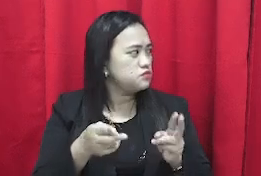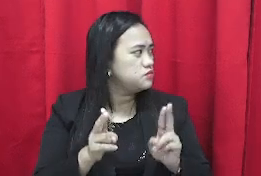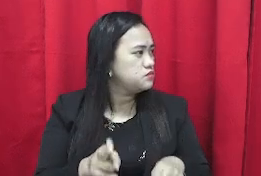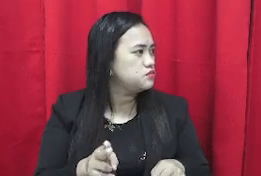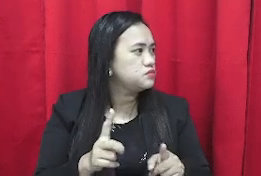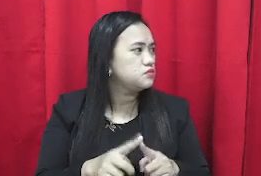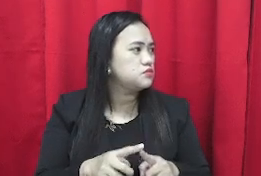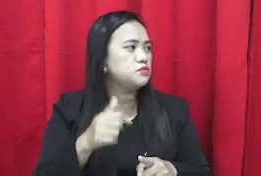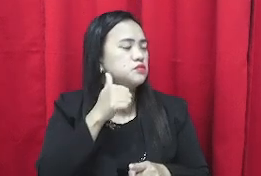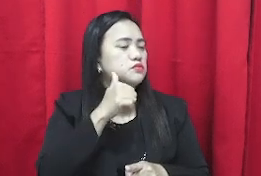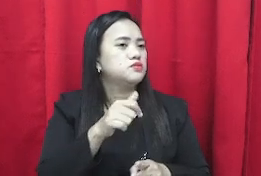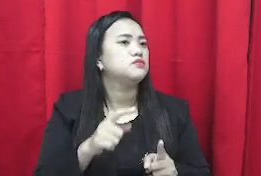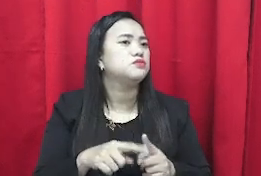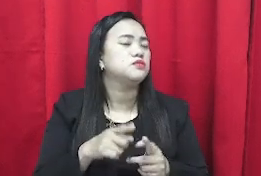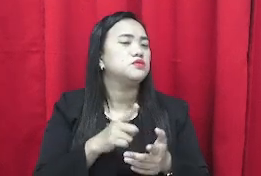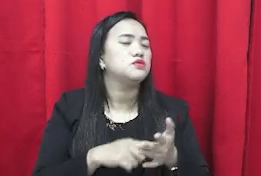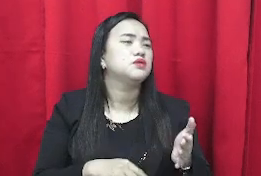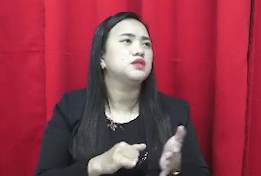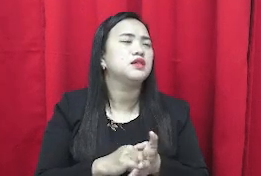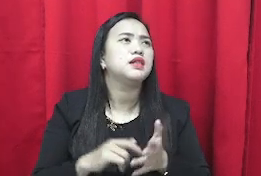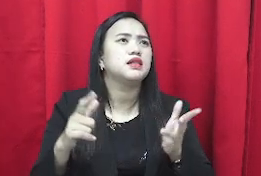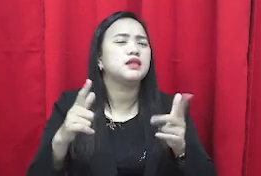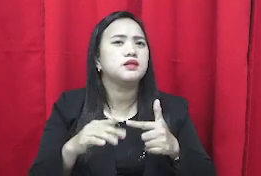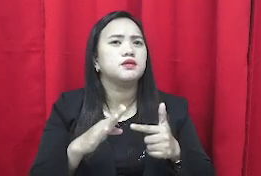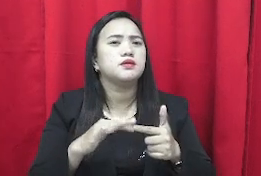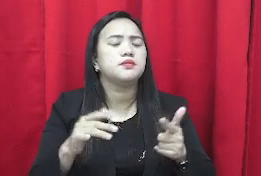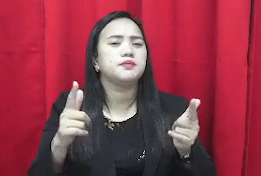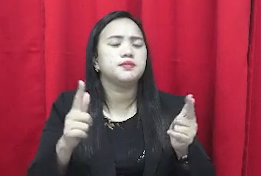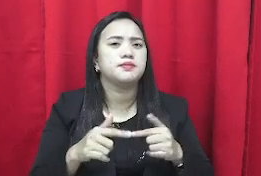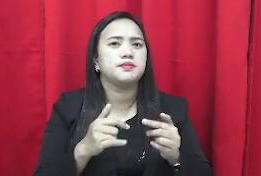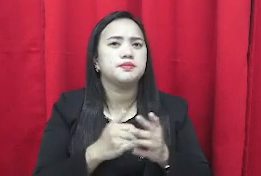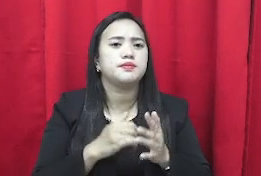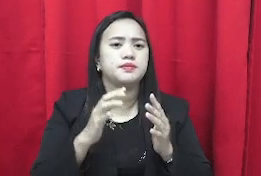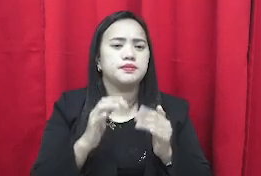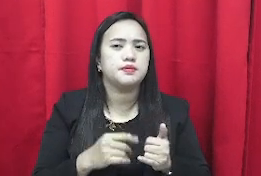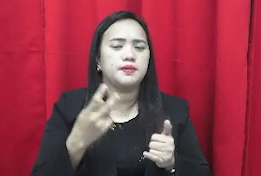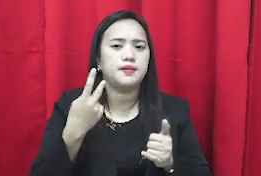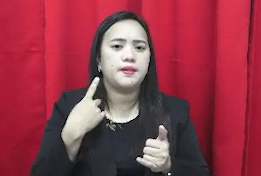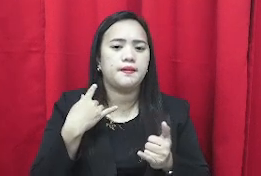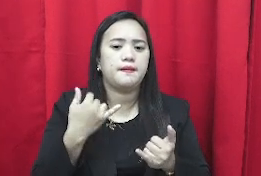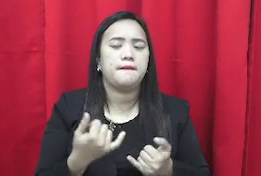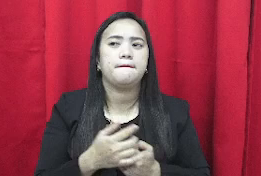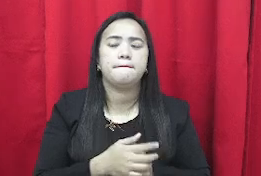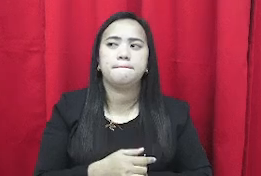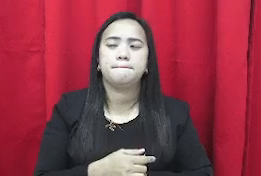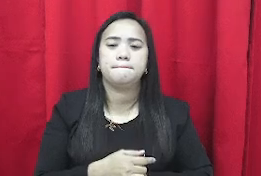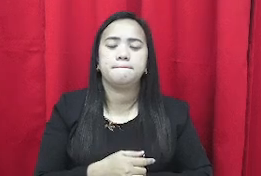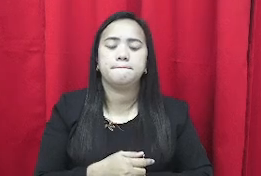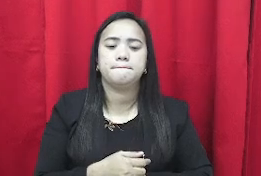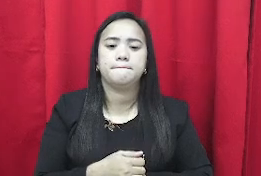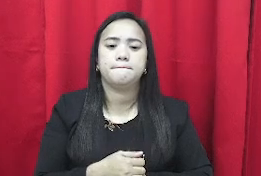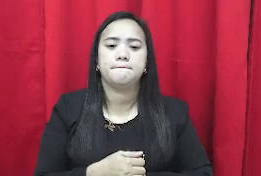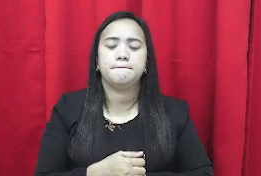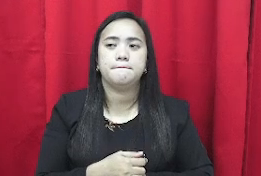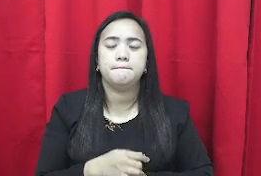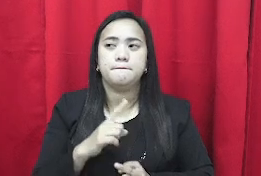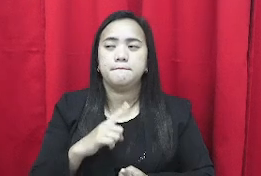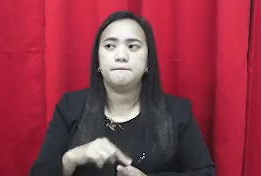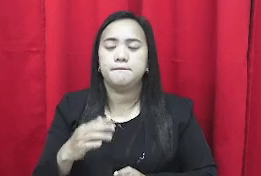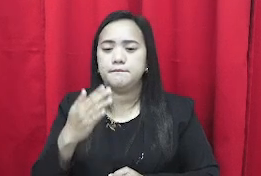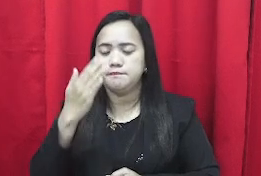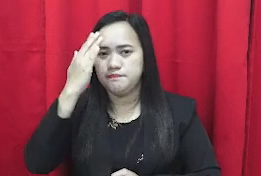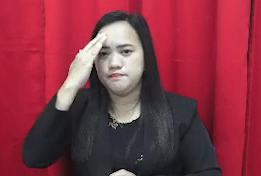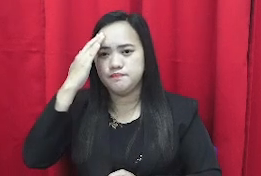hundi undi ng kinukuha ng mundo totoo yan you see So kaya ko sinasabi yan kasi alam niyo po isa ito sa mga bagay na dapat